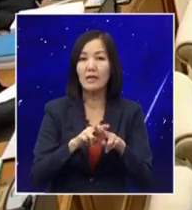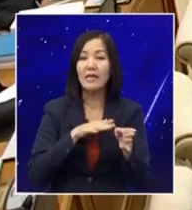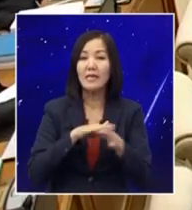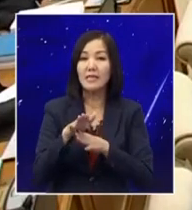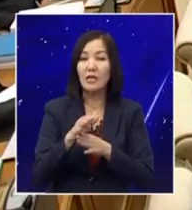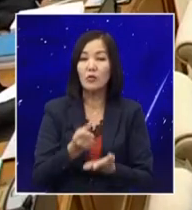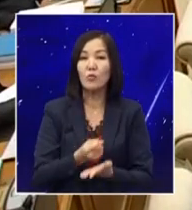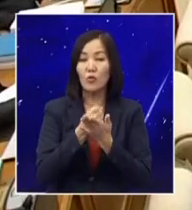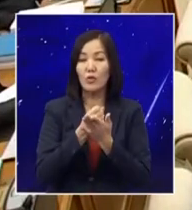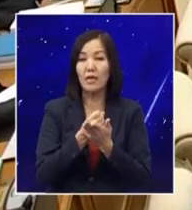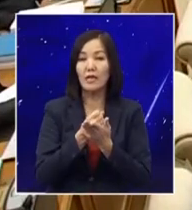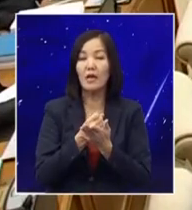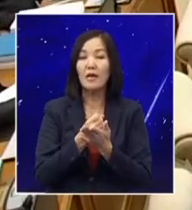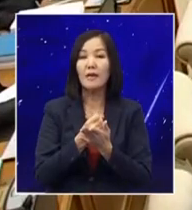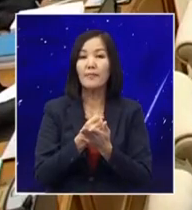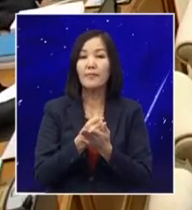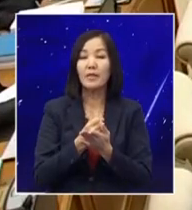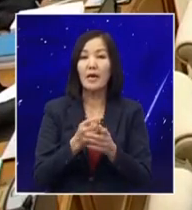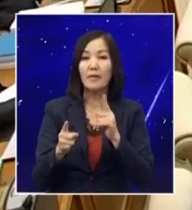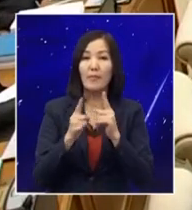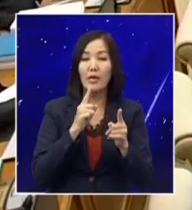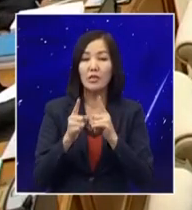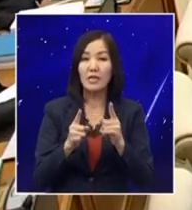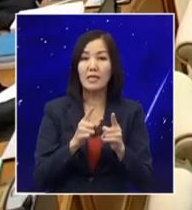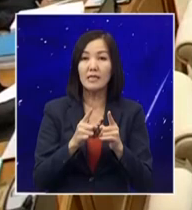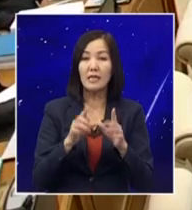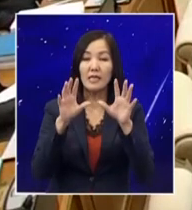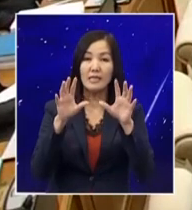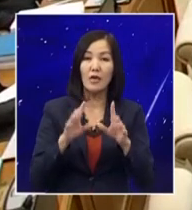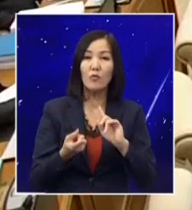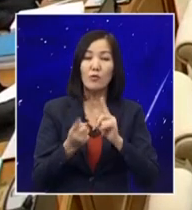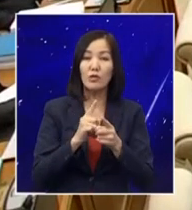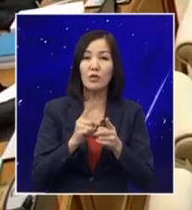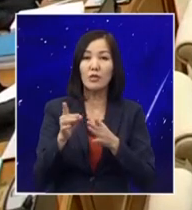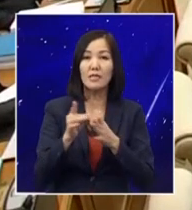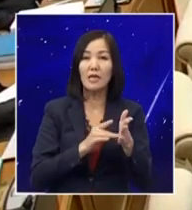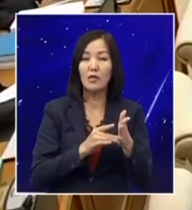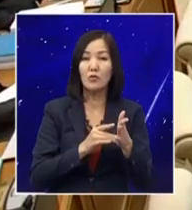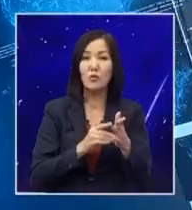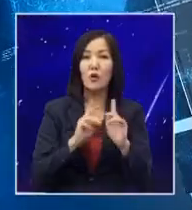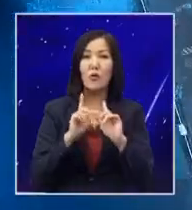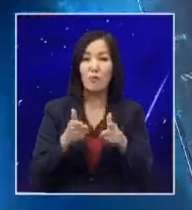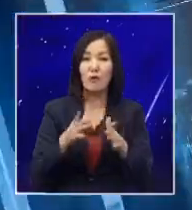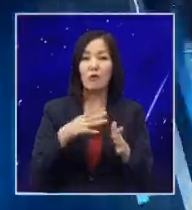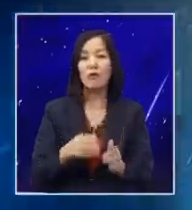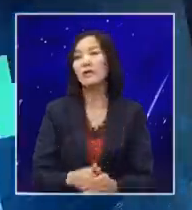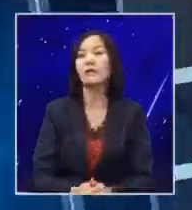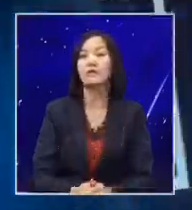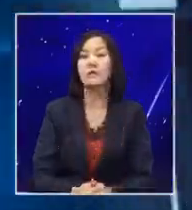асырылуын қолдайтын жеткізді. Осылайша мәжілісмендер заң жобасының өзгертулерін бірінші оқылымда мақұлдады.